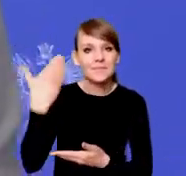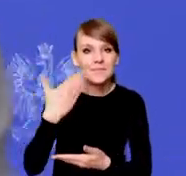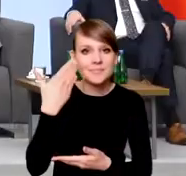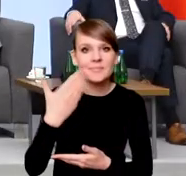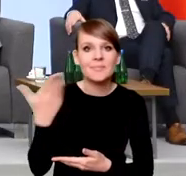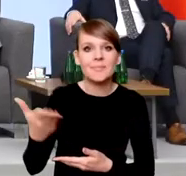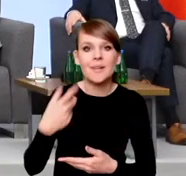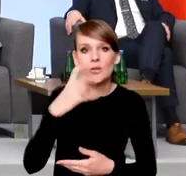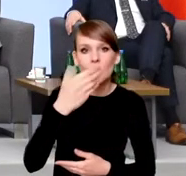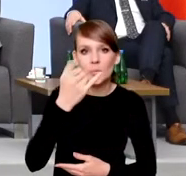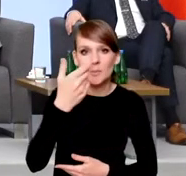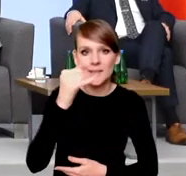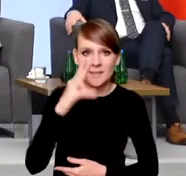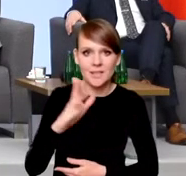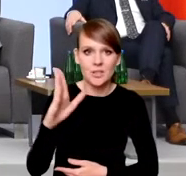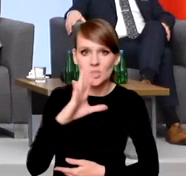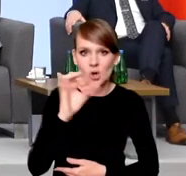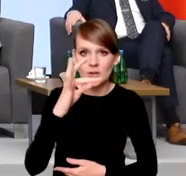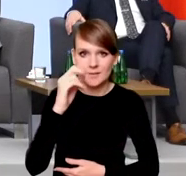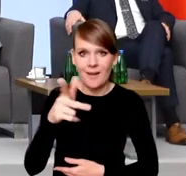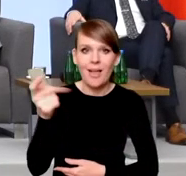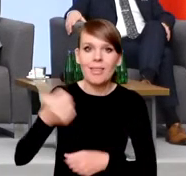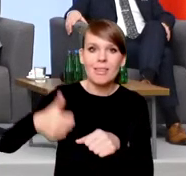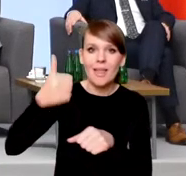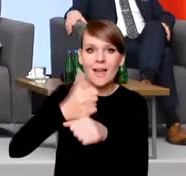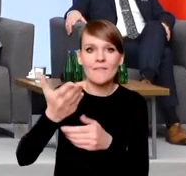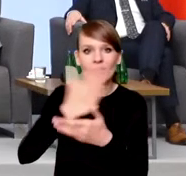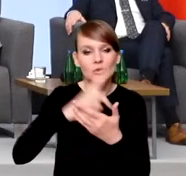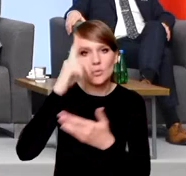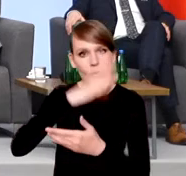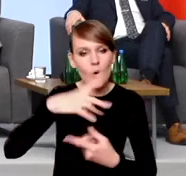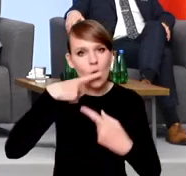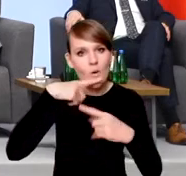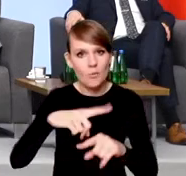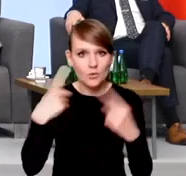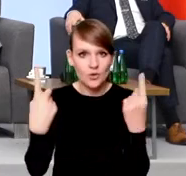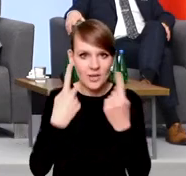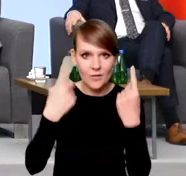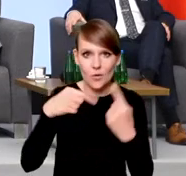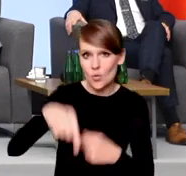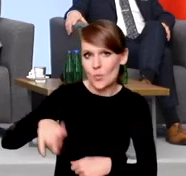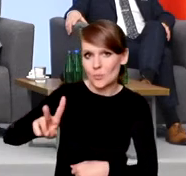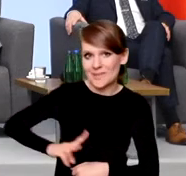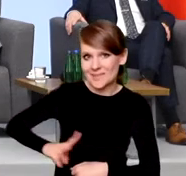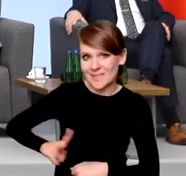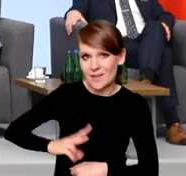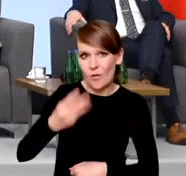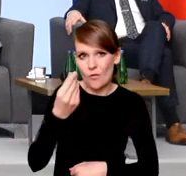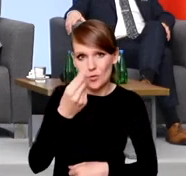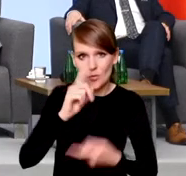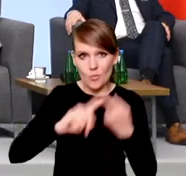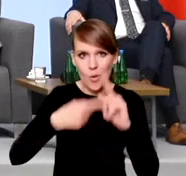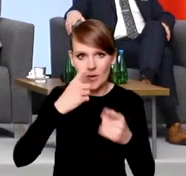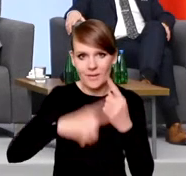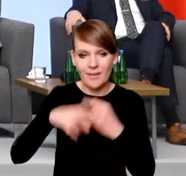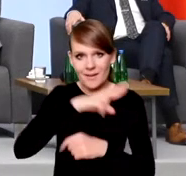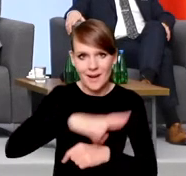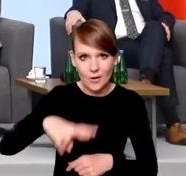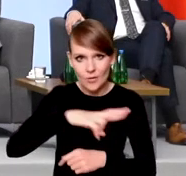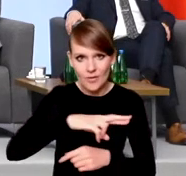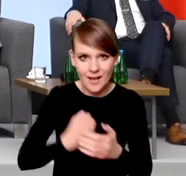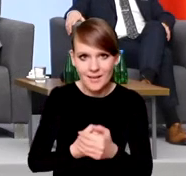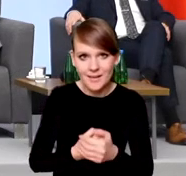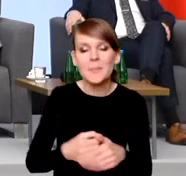Dominika Szostaka, który jest naczelnikiem Wydziału Społecznej Odpowiedzialności Przedsiębiorstw w naszym Ministerstwie Funduszy Polityki Regionalnej i jednocześnie